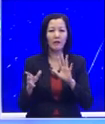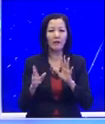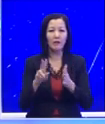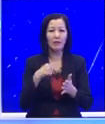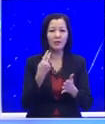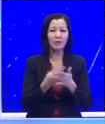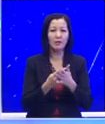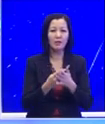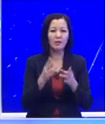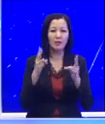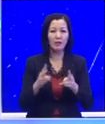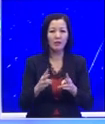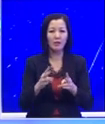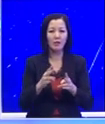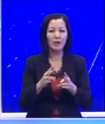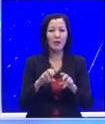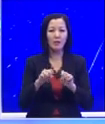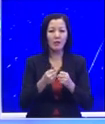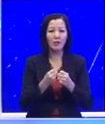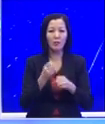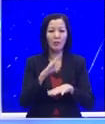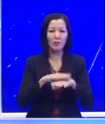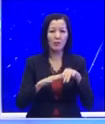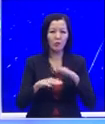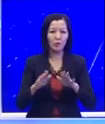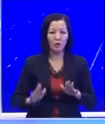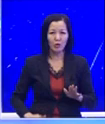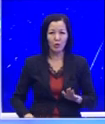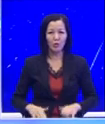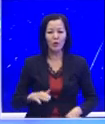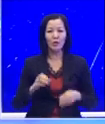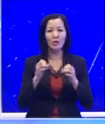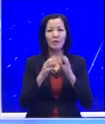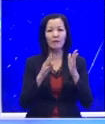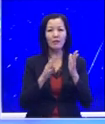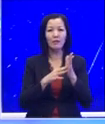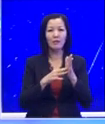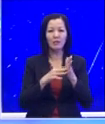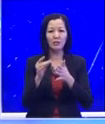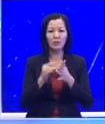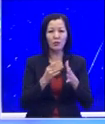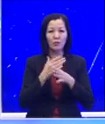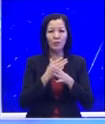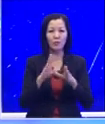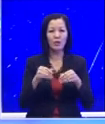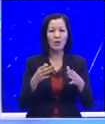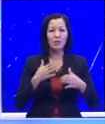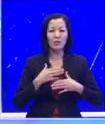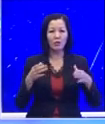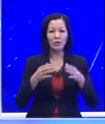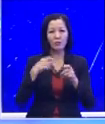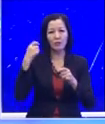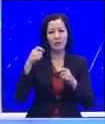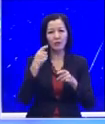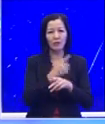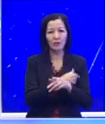госпитализированы с травмами колен, переломами рук и ног. На месте происшествия работали 19 карет скорой помощи. Наша съемочная группа побывала в